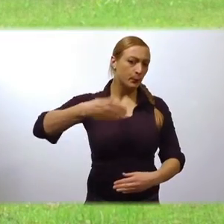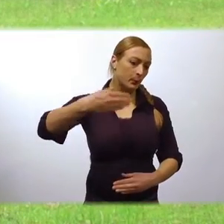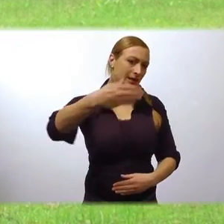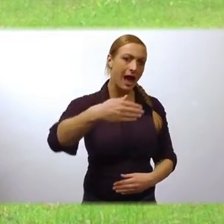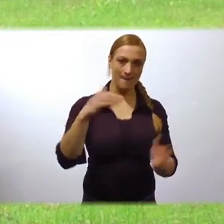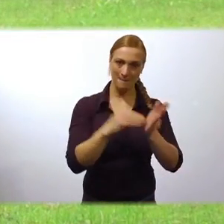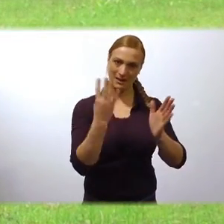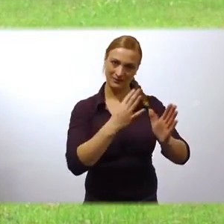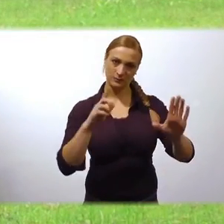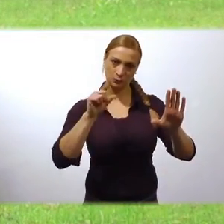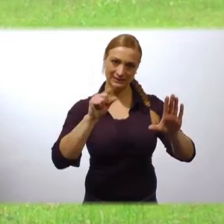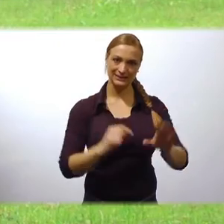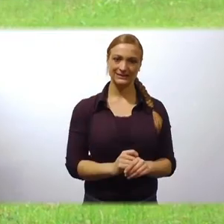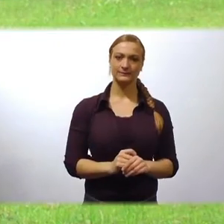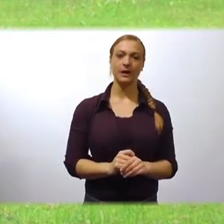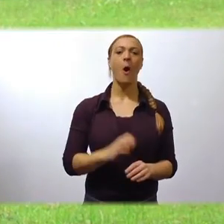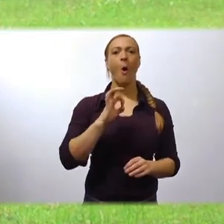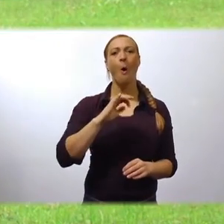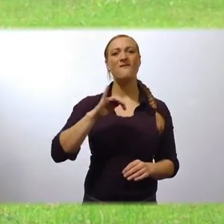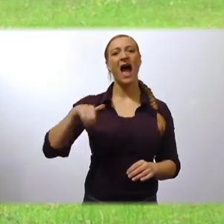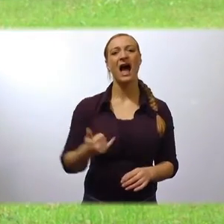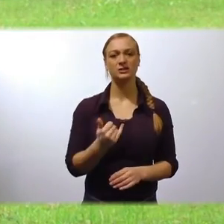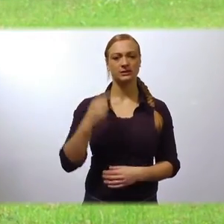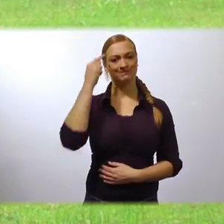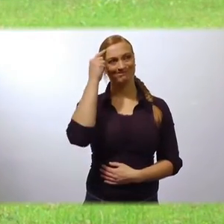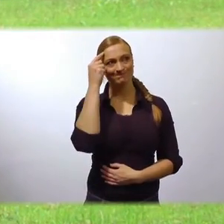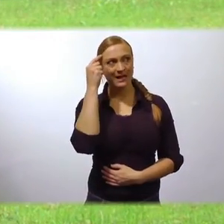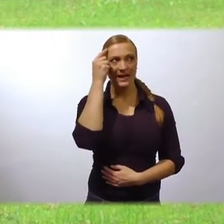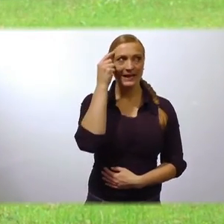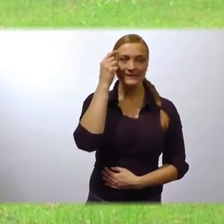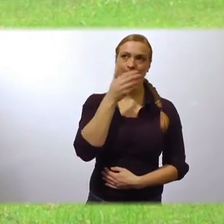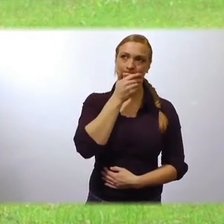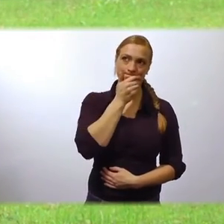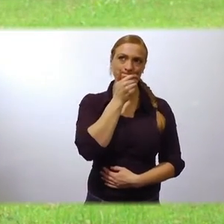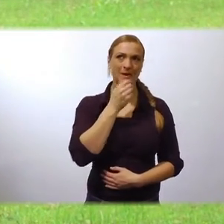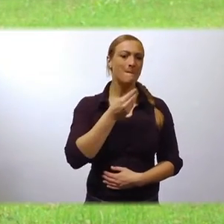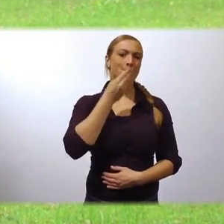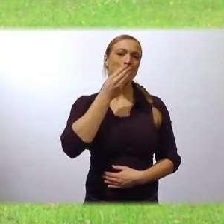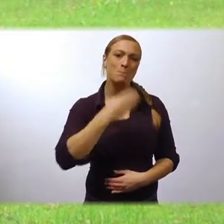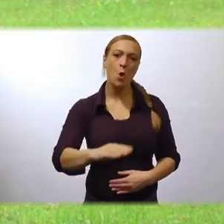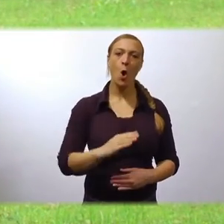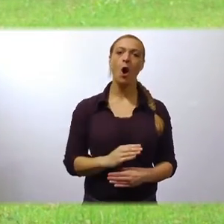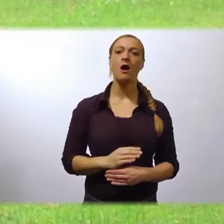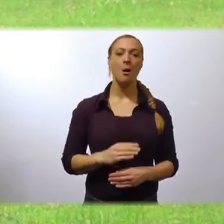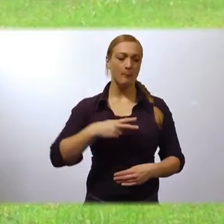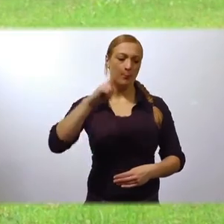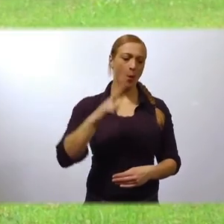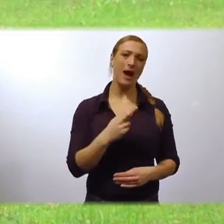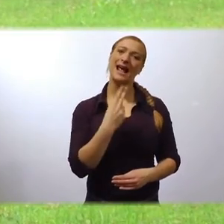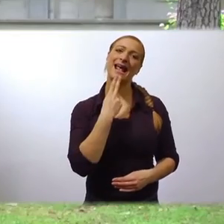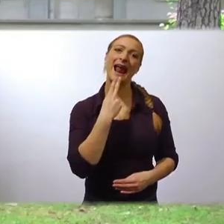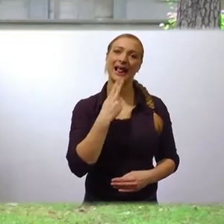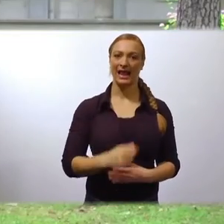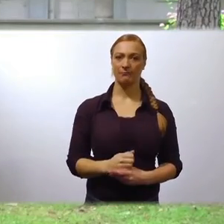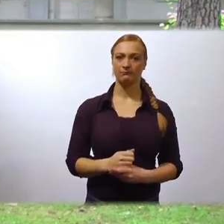70, l'Office franco-allemand pour la jeunesse a misé sur un travail plus qualitatif, sectoriel. C'est une période où se sont